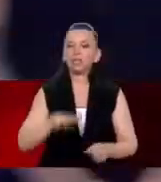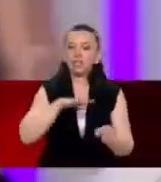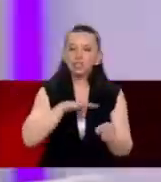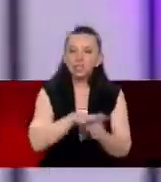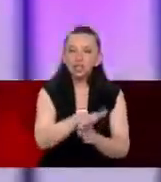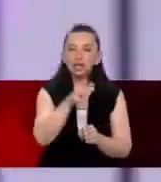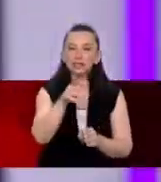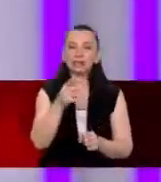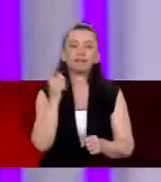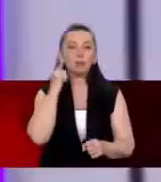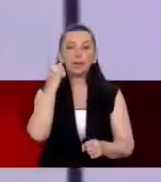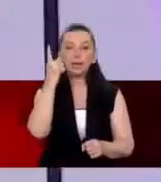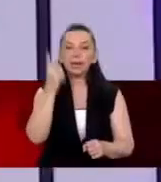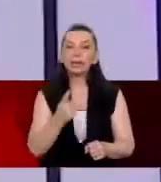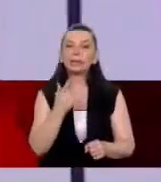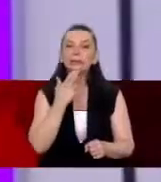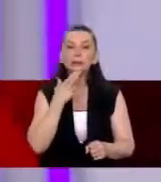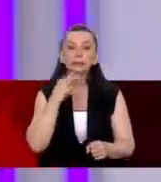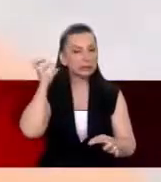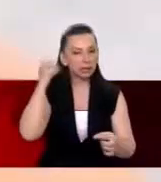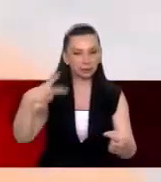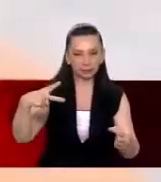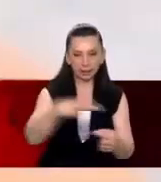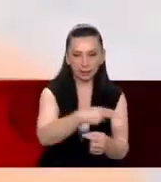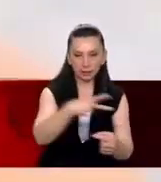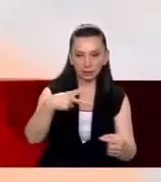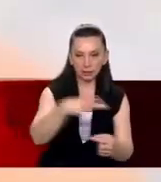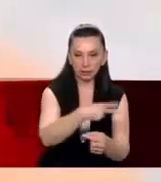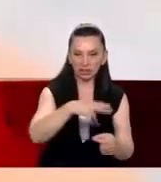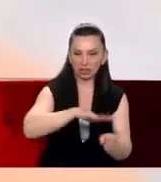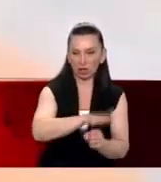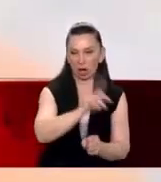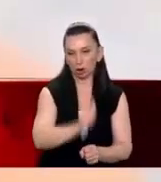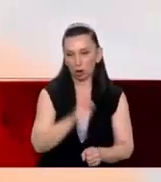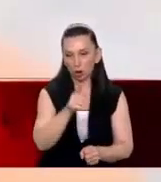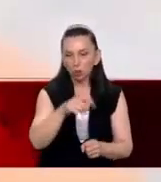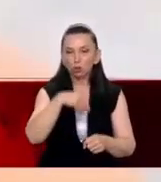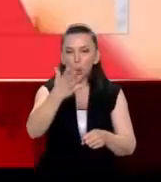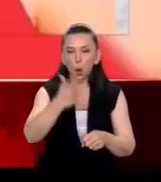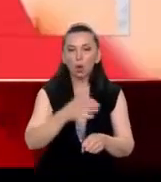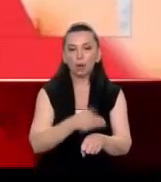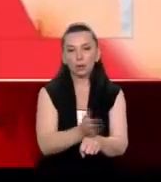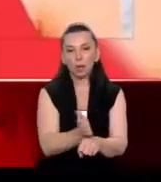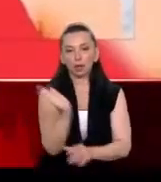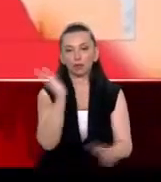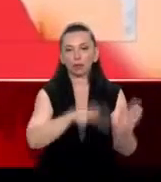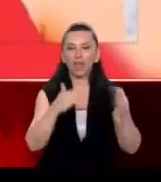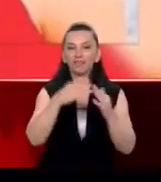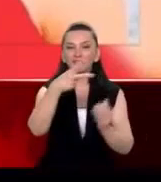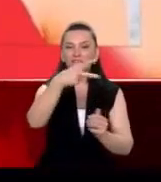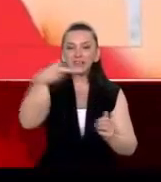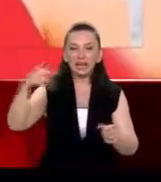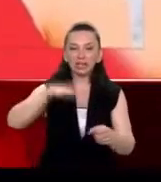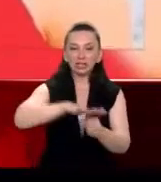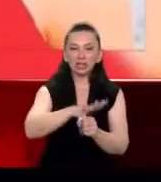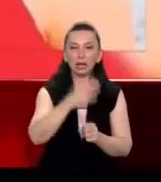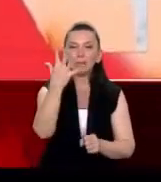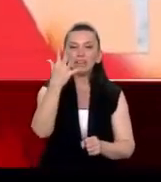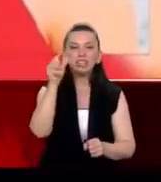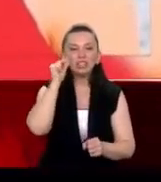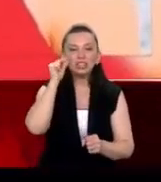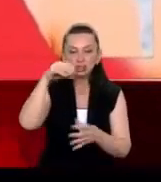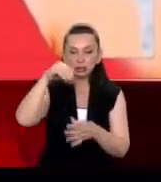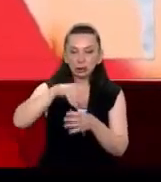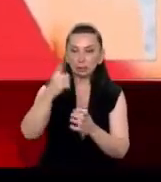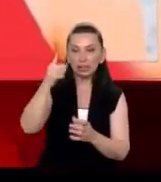İşkenceci fenomen önce kadının saçlarını kesti, sonra da saatler sürecek dayak başladı. Villadaki işkenceyi 5 kişiden biri de